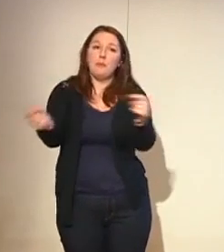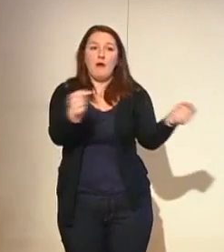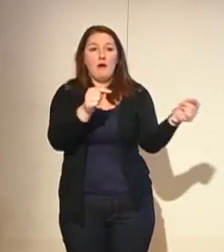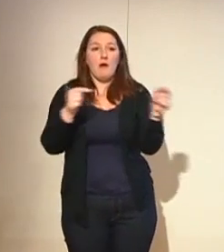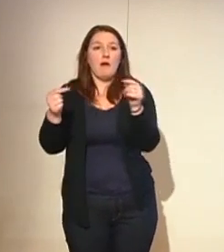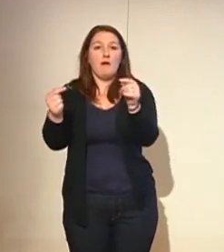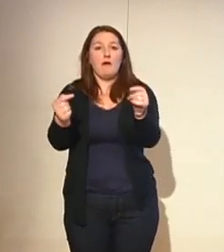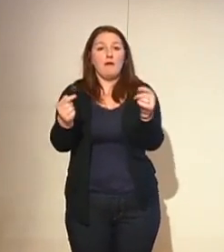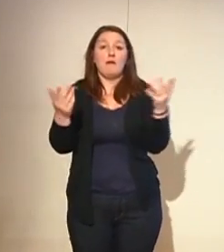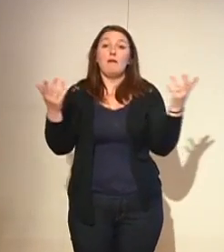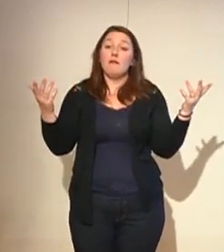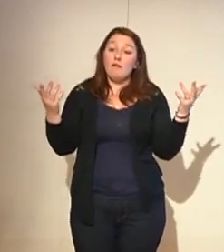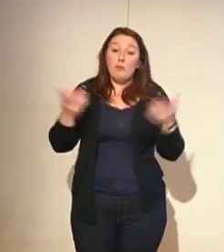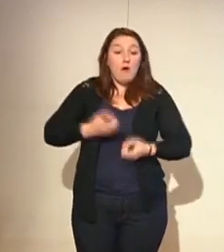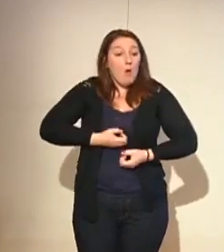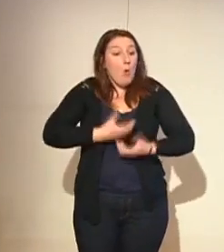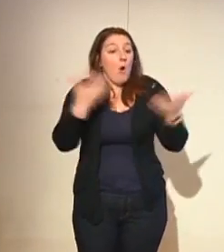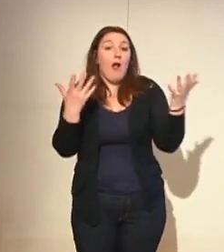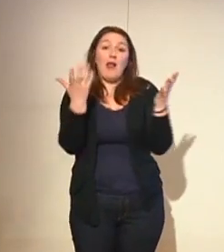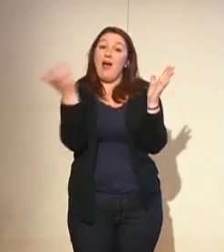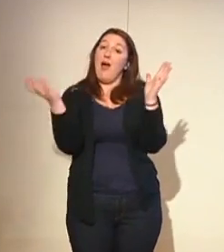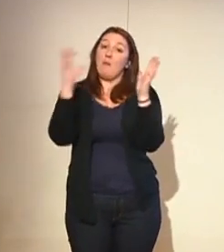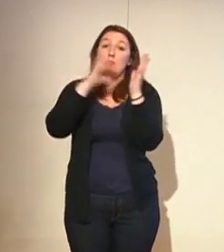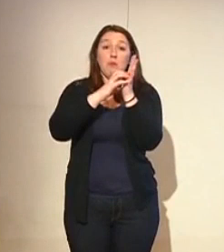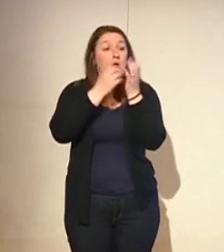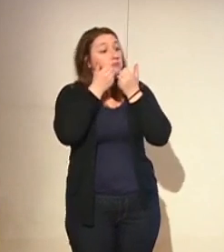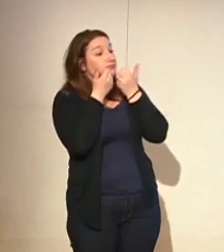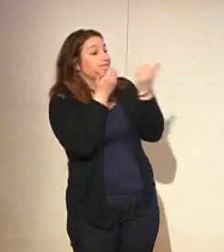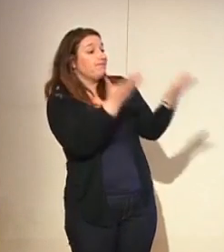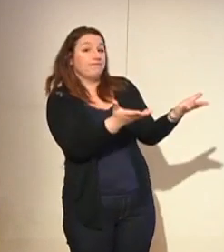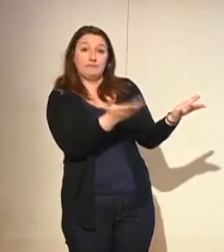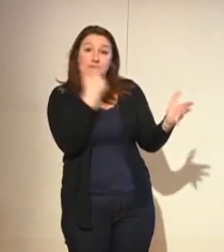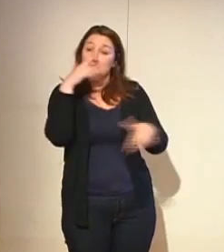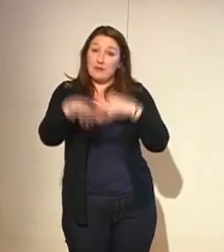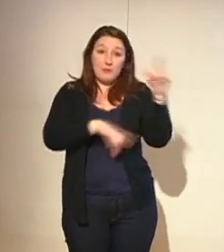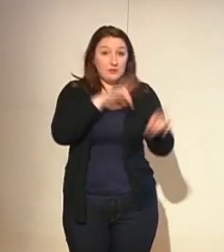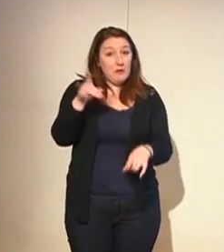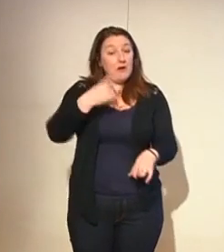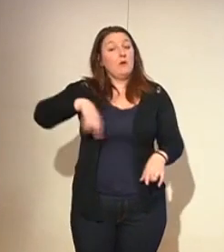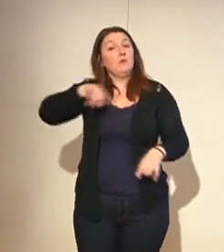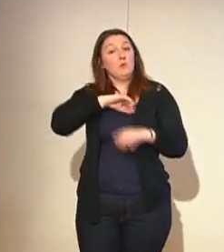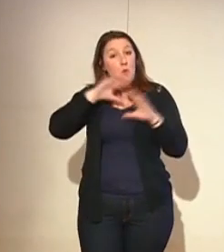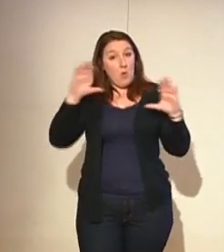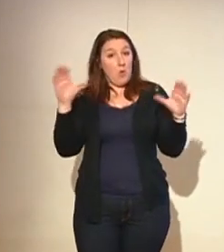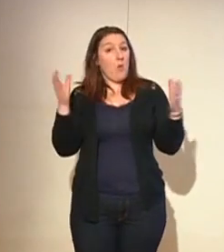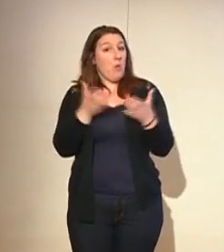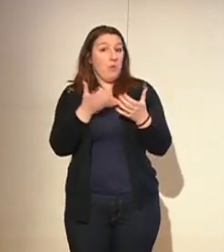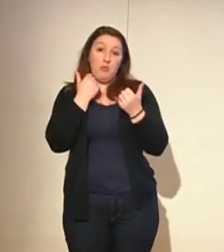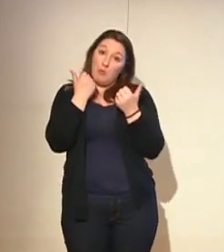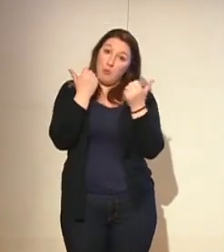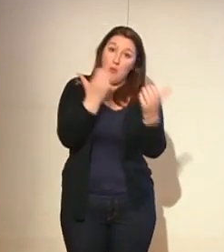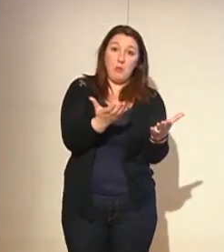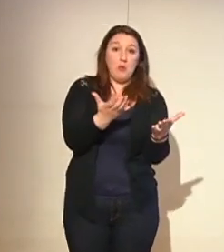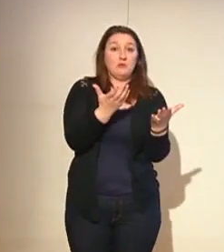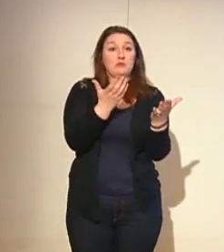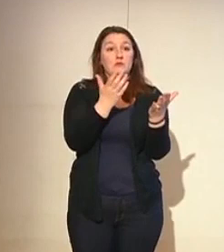amendement oral je vous propose Monsieur le Maire nous vous proposons notre groupe euh d'amender